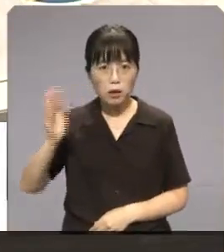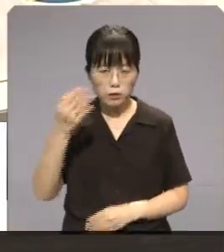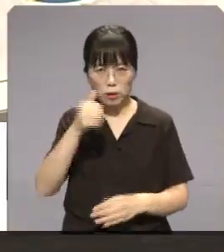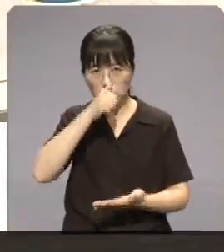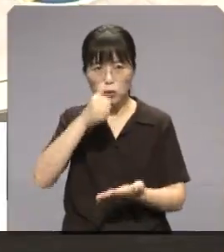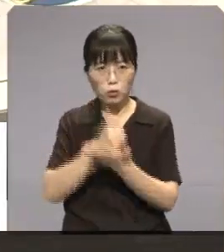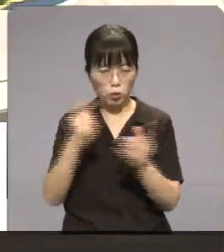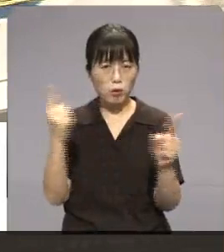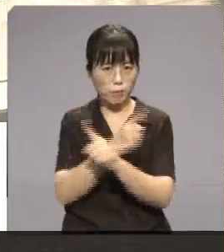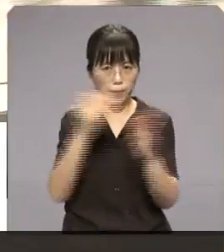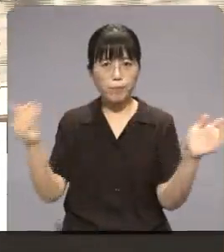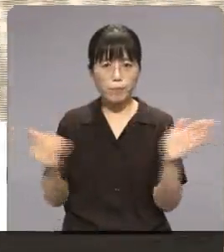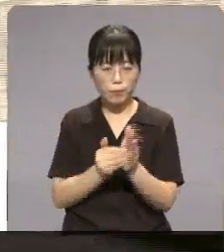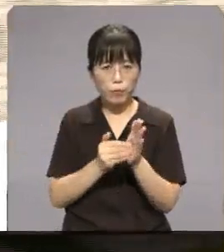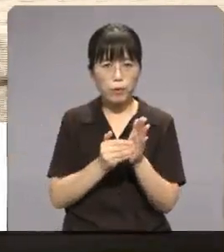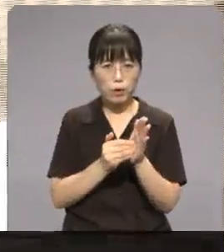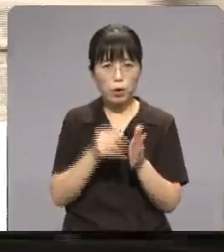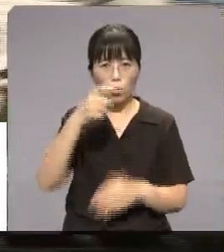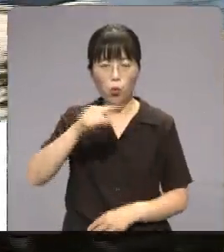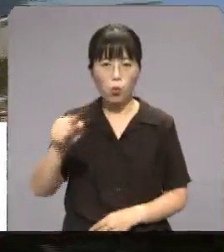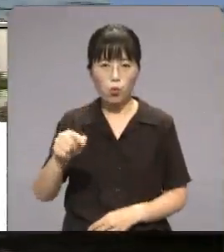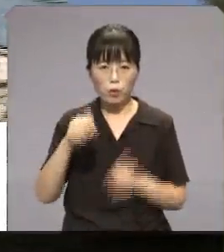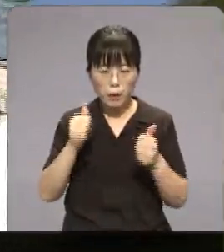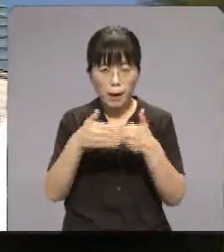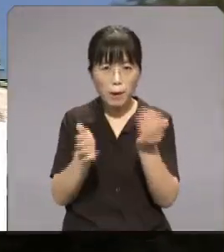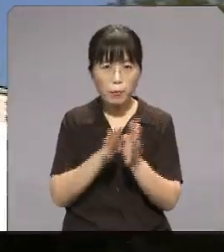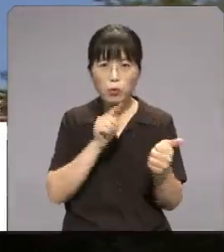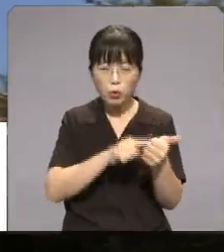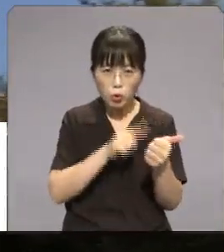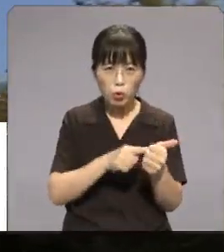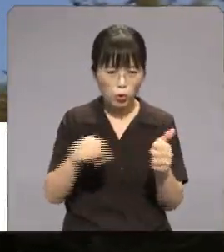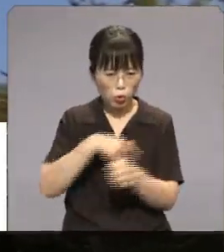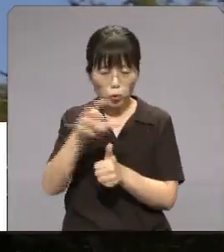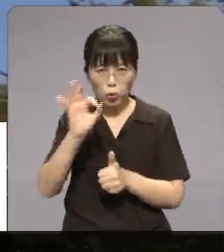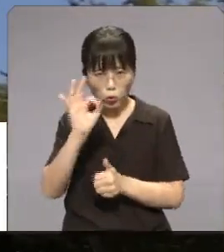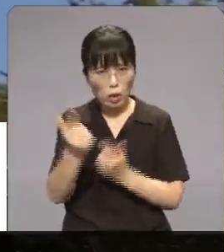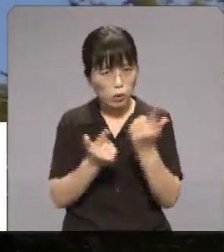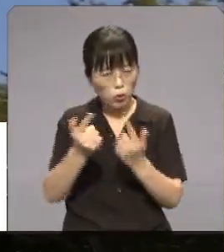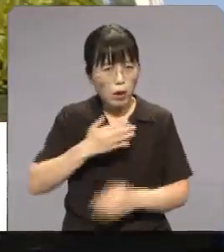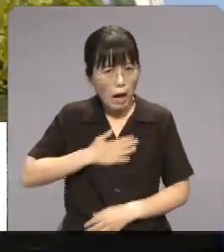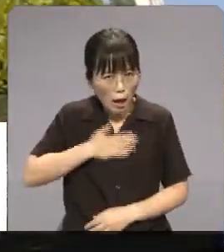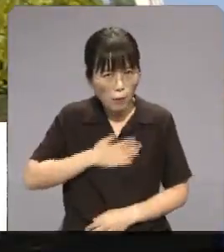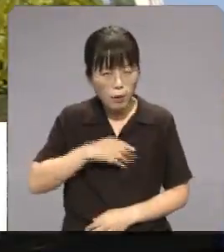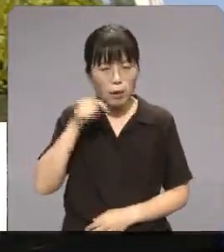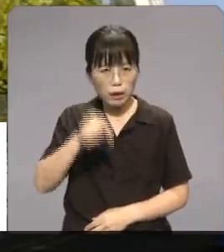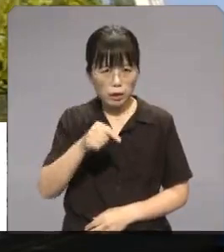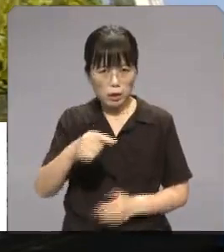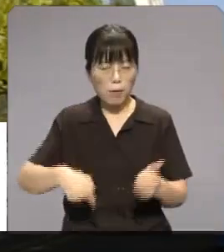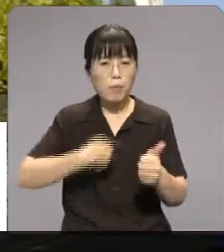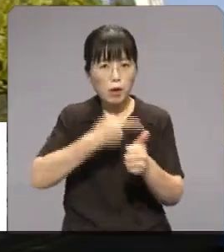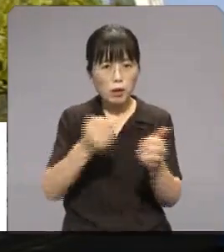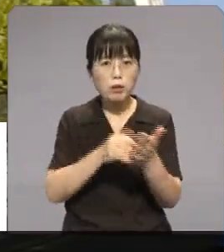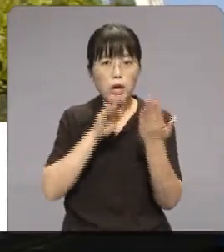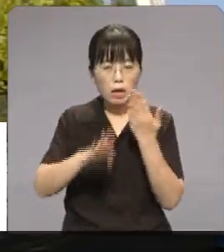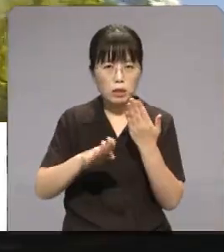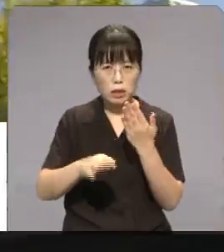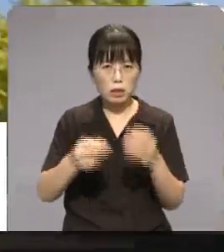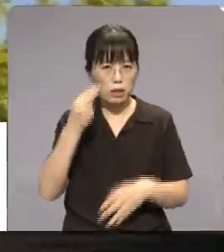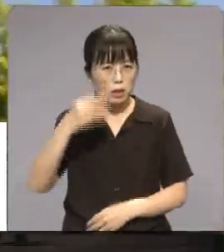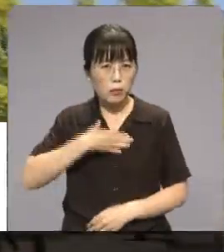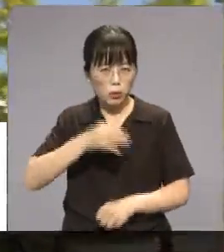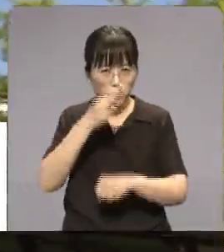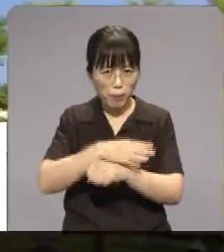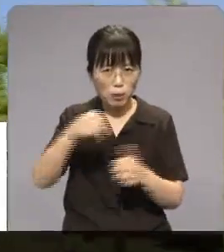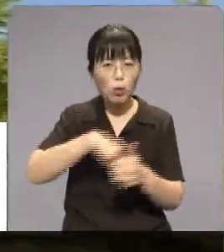유죄로 뒤집혔습니다 재판부는 손씨가 시세조종 사실을 알면서도 그의 승한 인위적